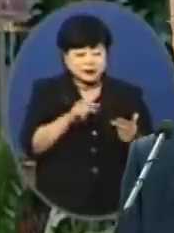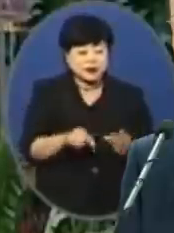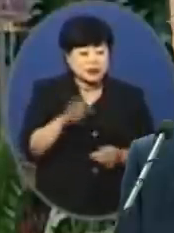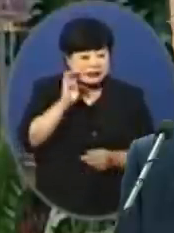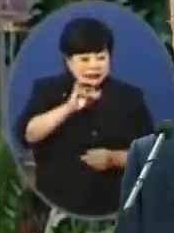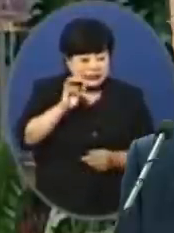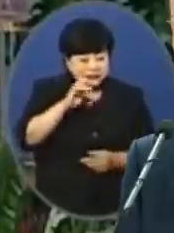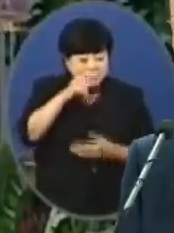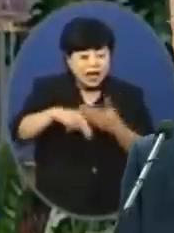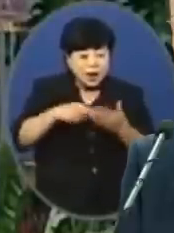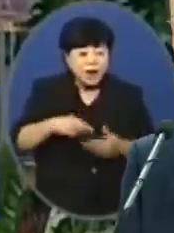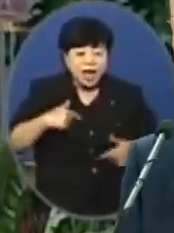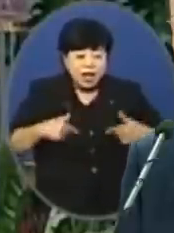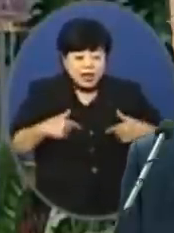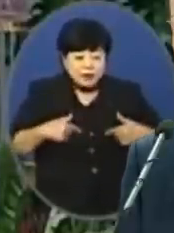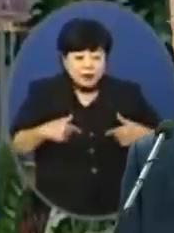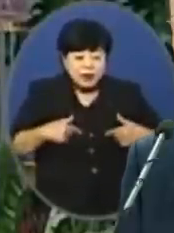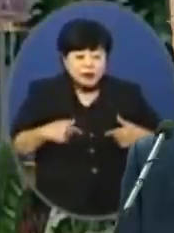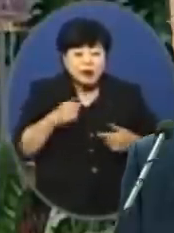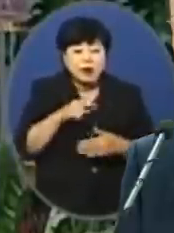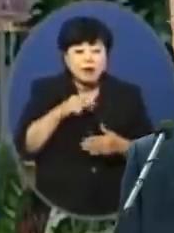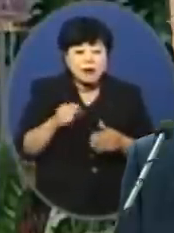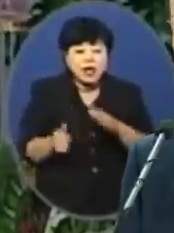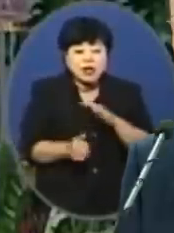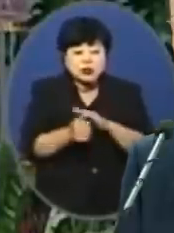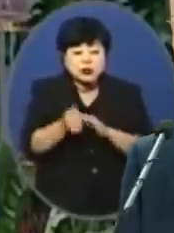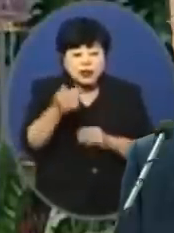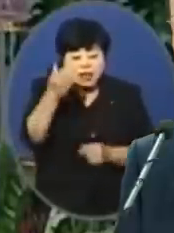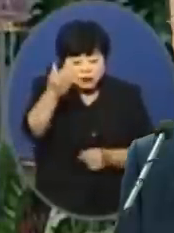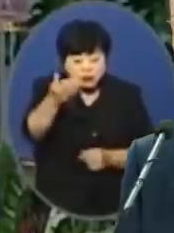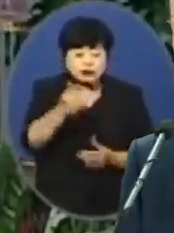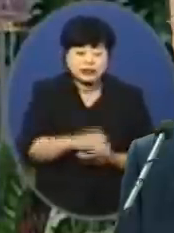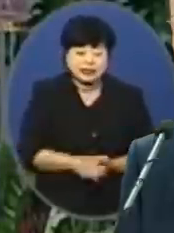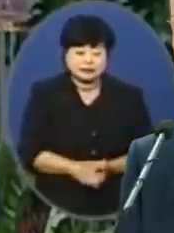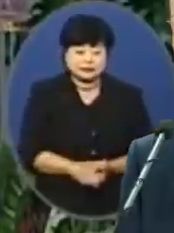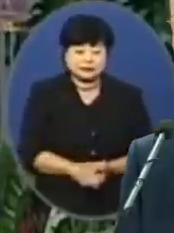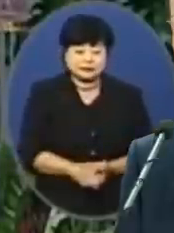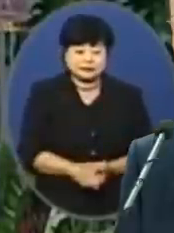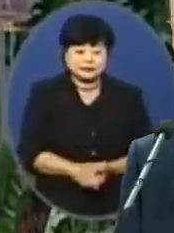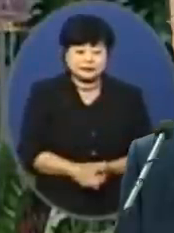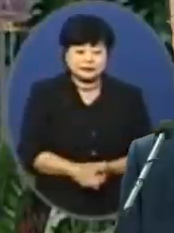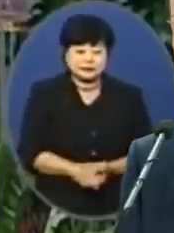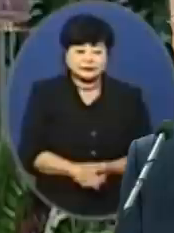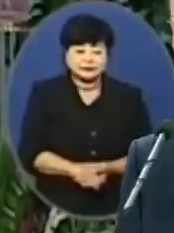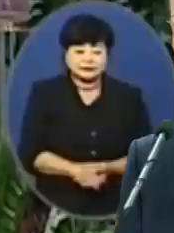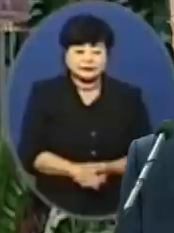보면 야훼를 기뻐하라 그가 내 마음에 소원을 내게 이루어 주시리라.